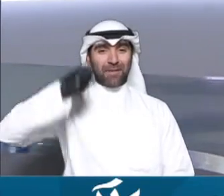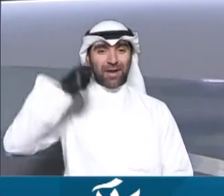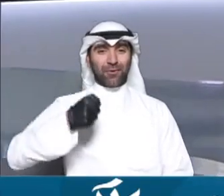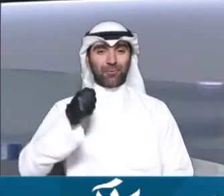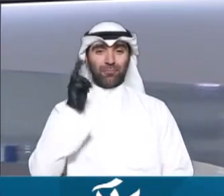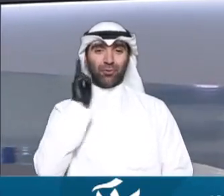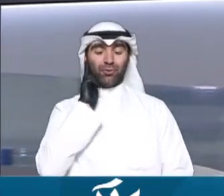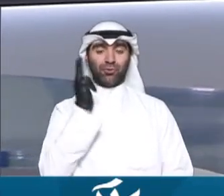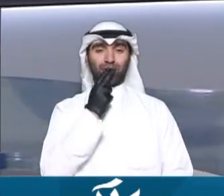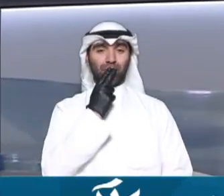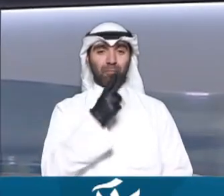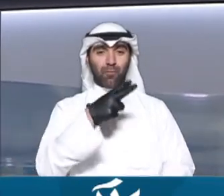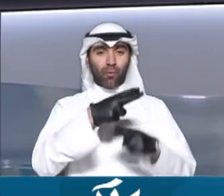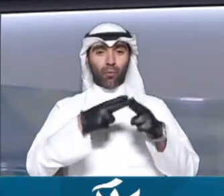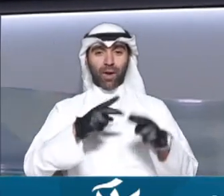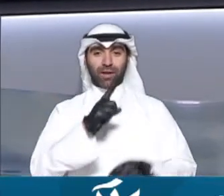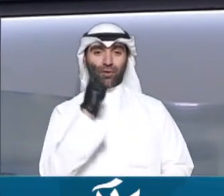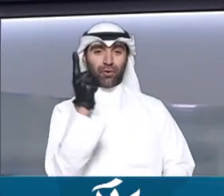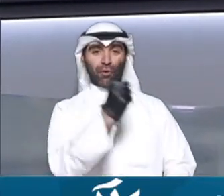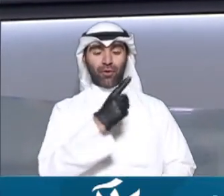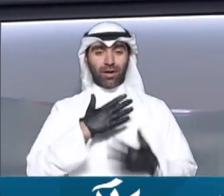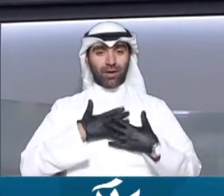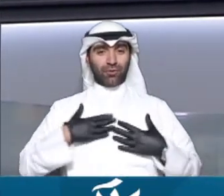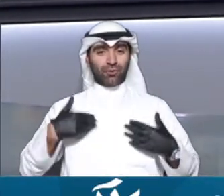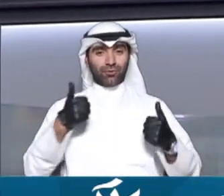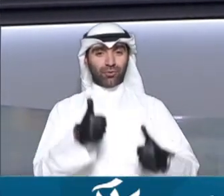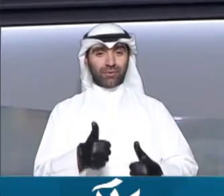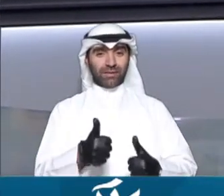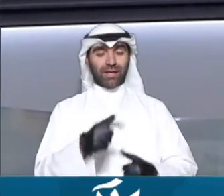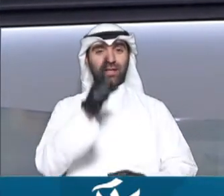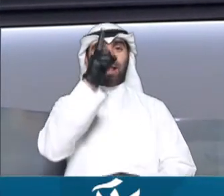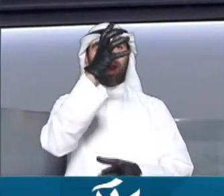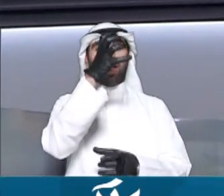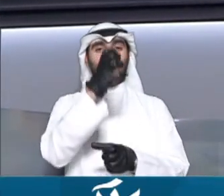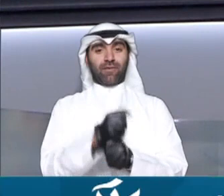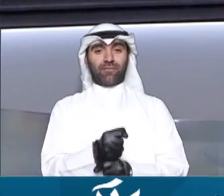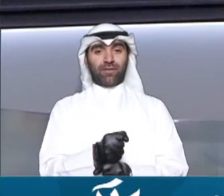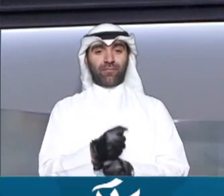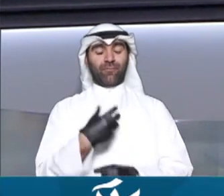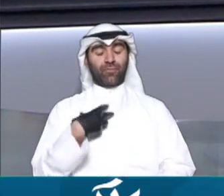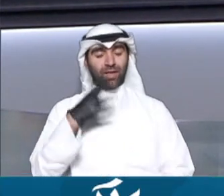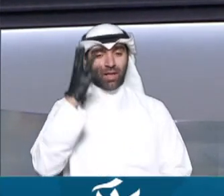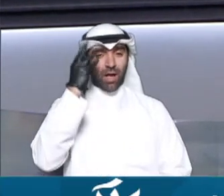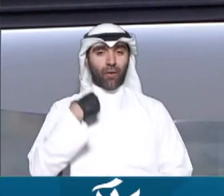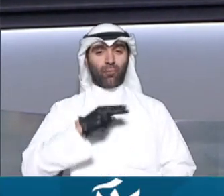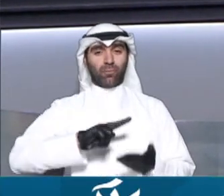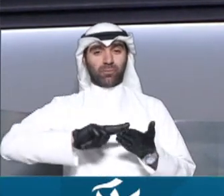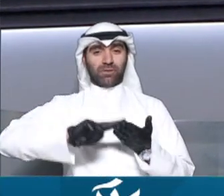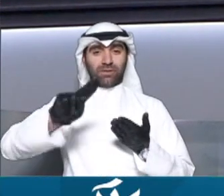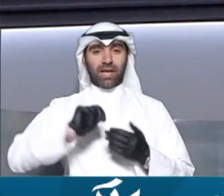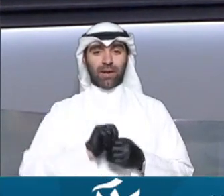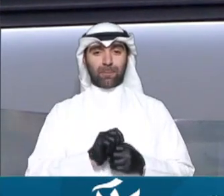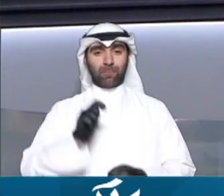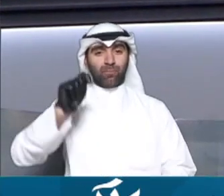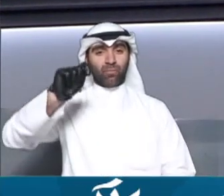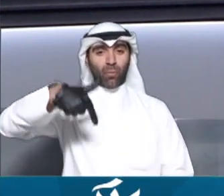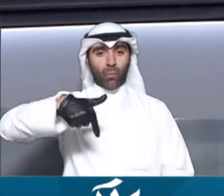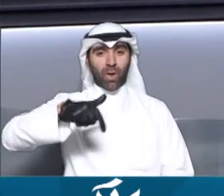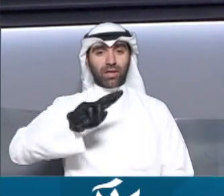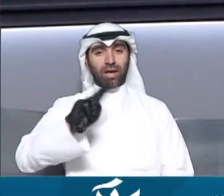رسالة اليوم لكل من يعمل لأجل هذا الوطن من مواطنين أو مقيمين مخلصين